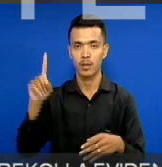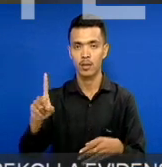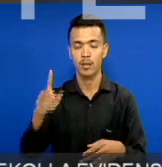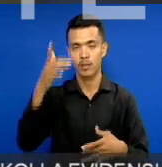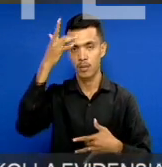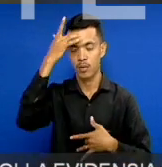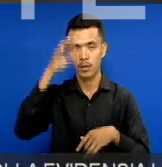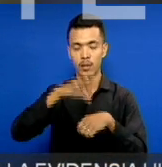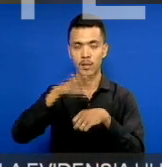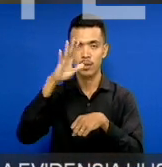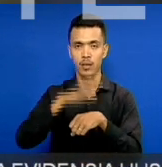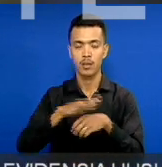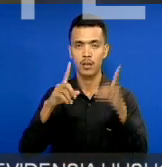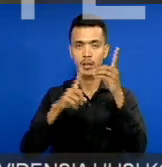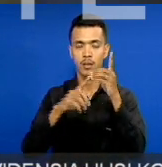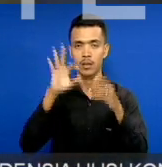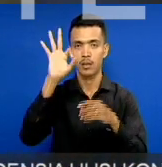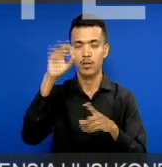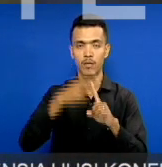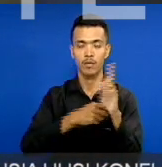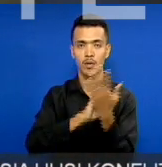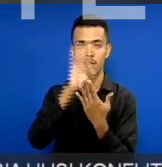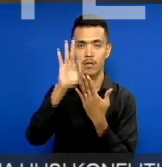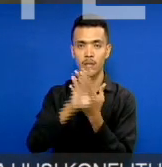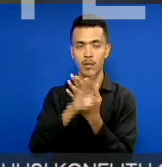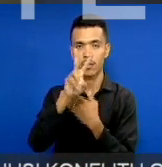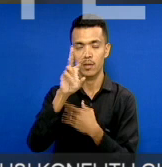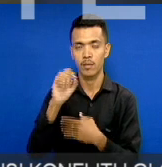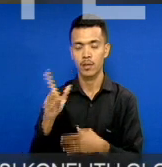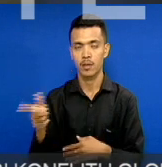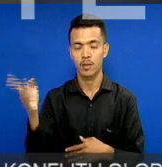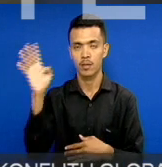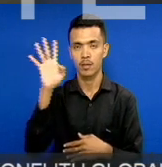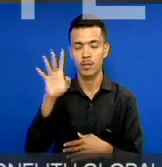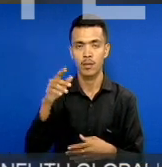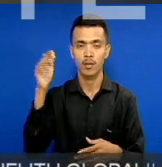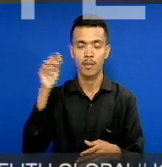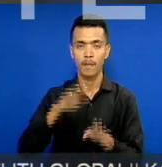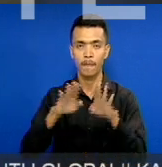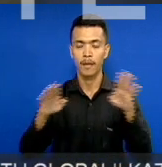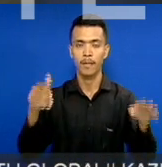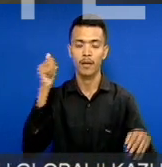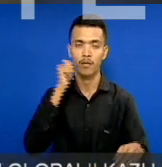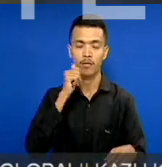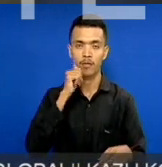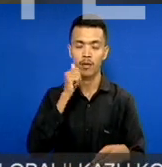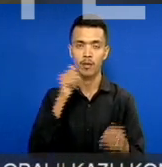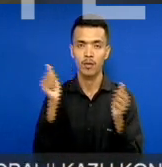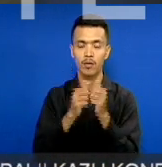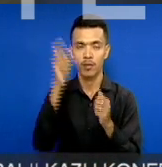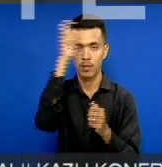9 fevereiro de 2024, labarik ida, labarik feto, ho idade be 7 anos, nia